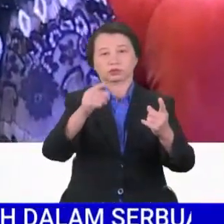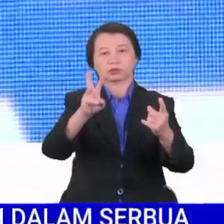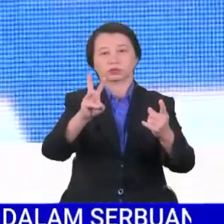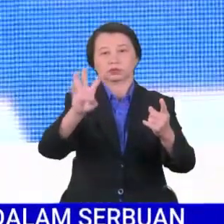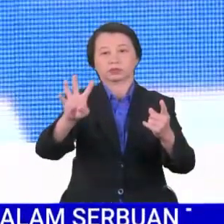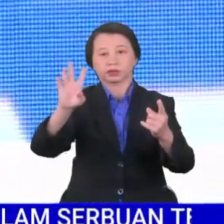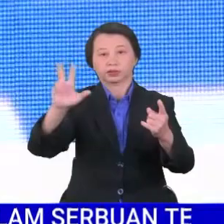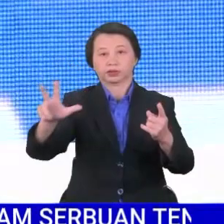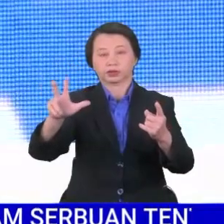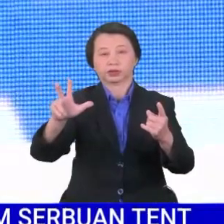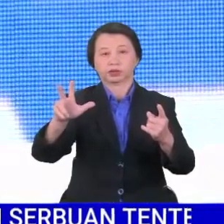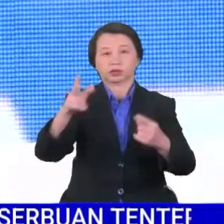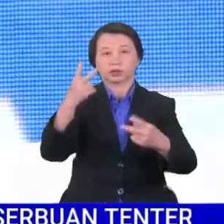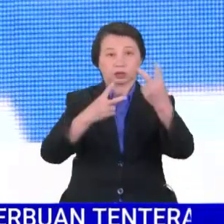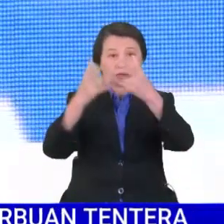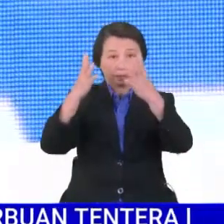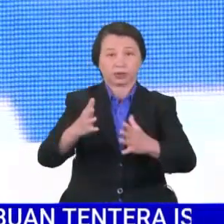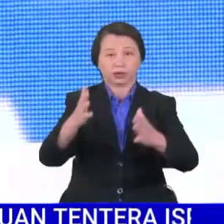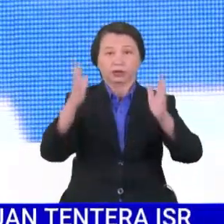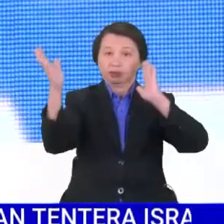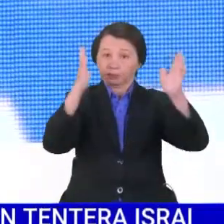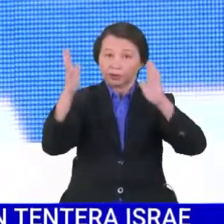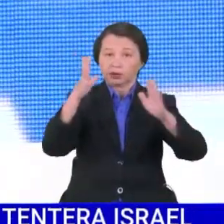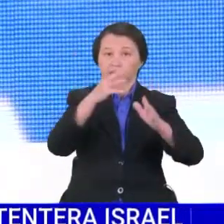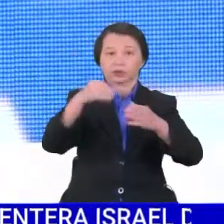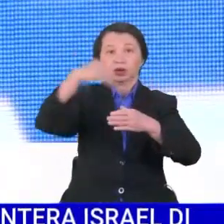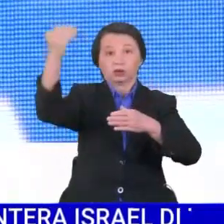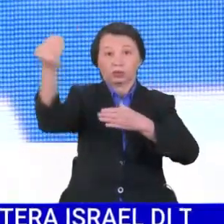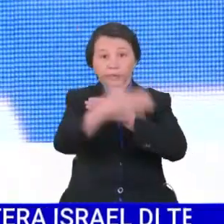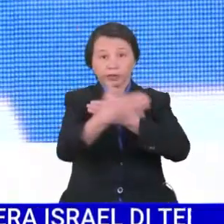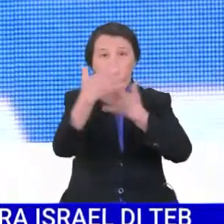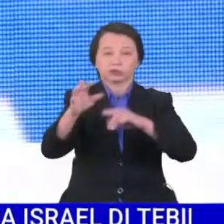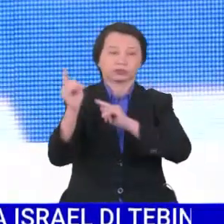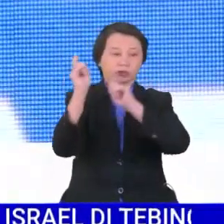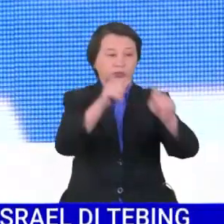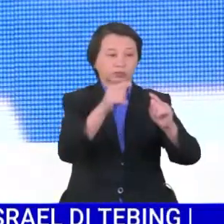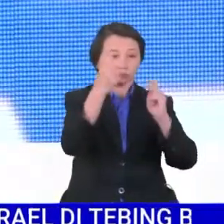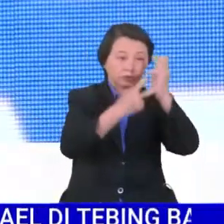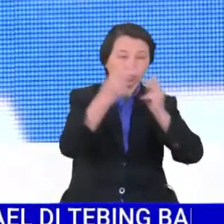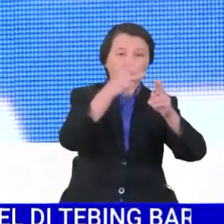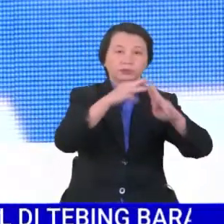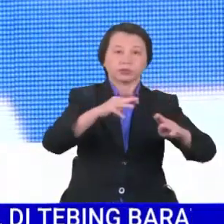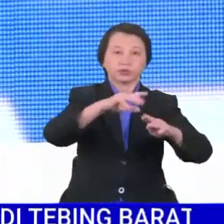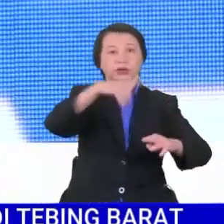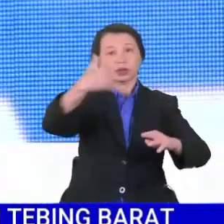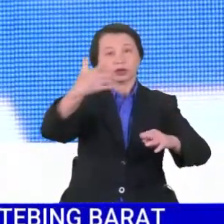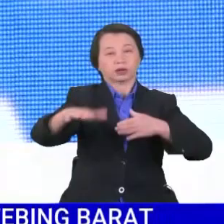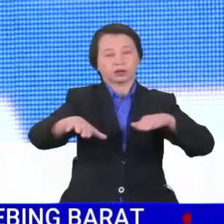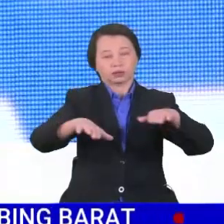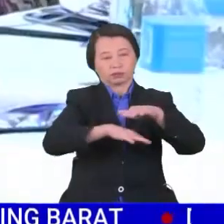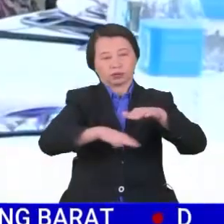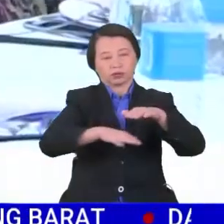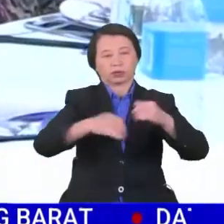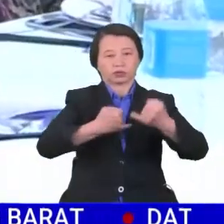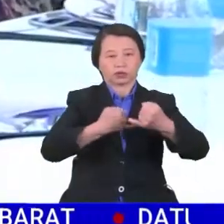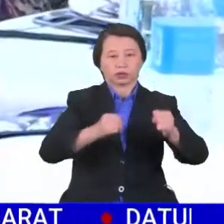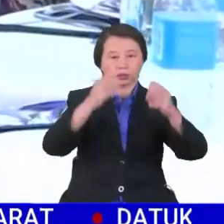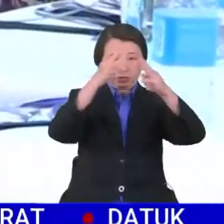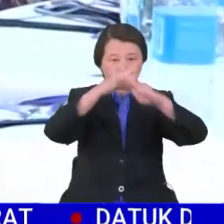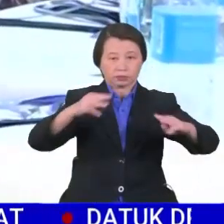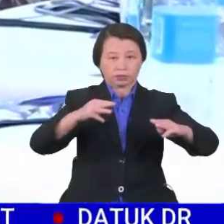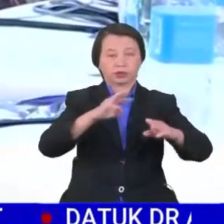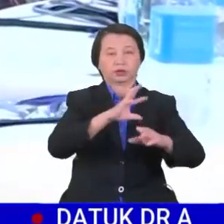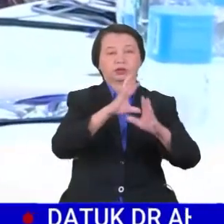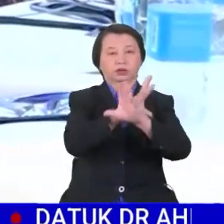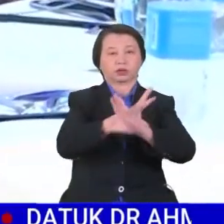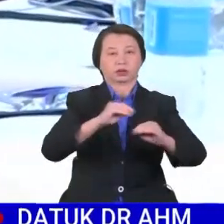171.643 pelancong tempatan dan dua negara telah melawan mizi-mizim lain di bawah pencabean jabatan ngizing srawat